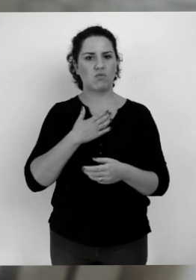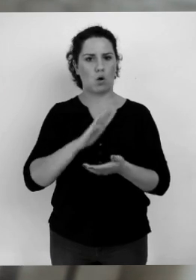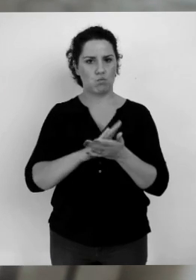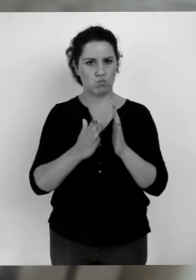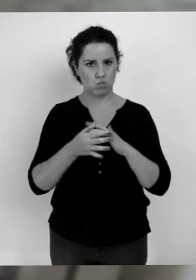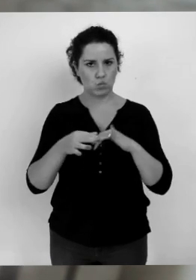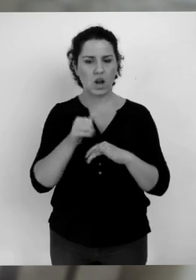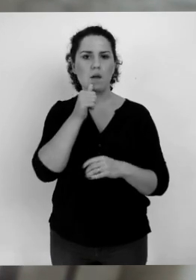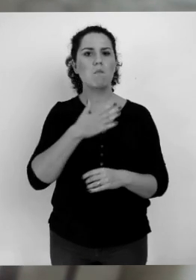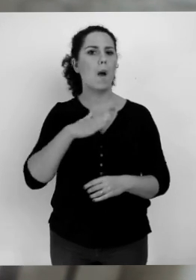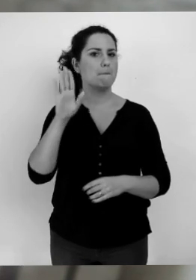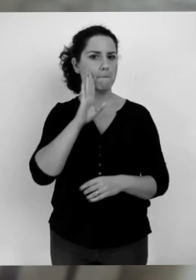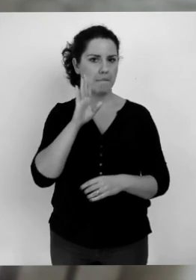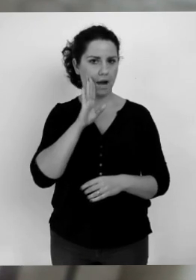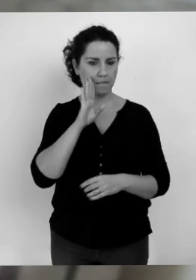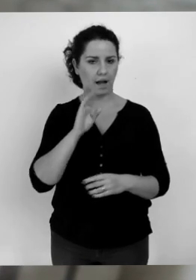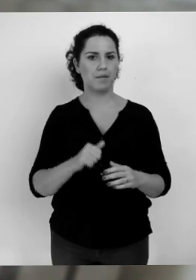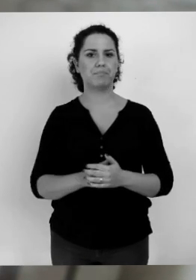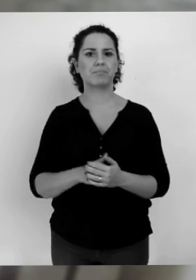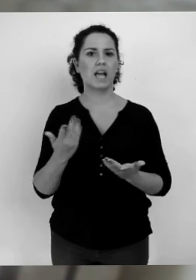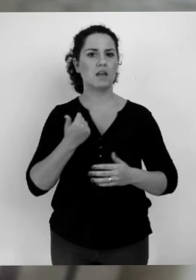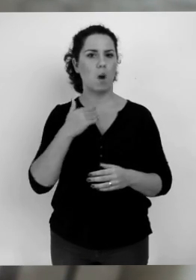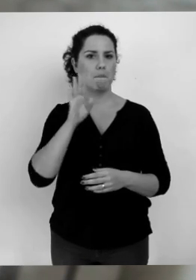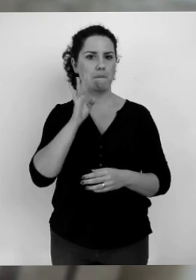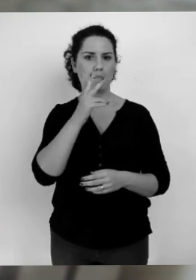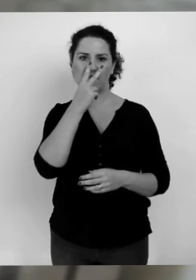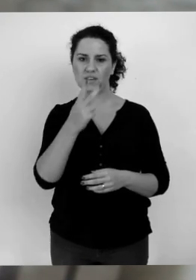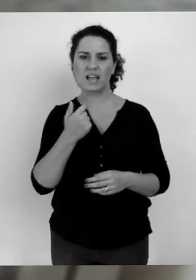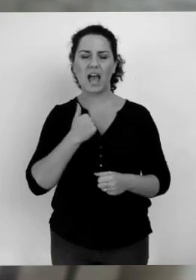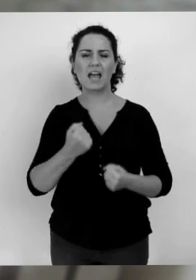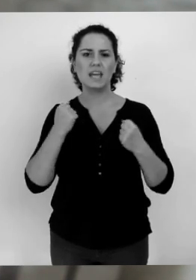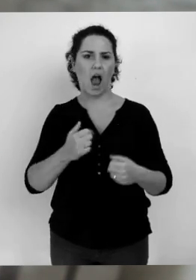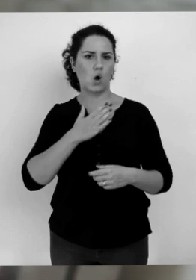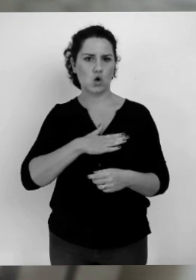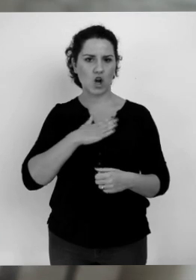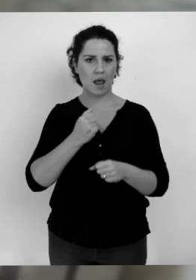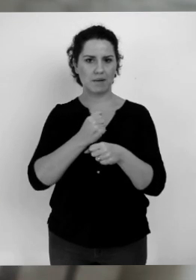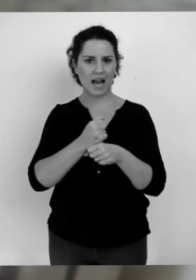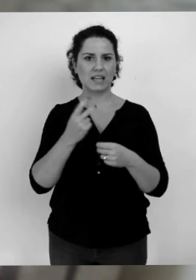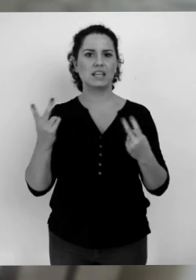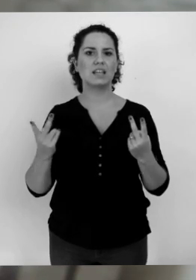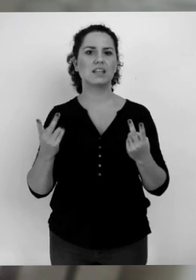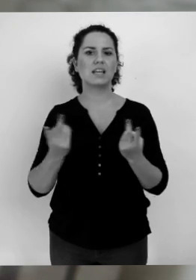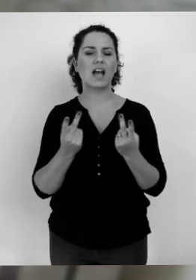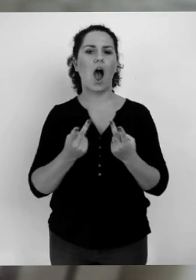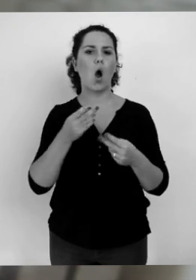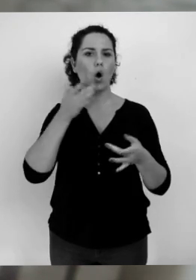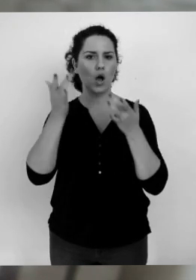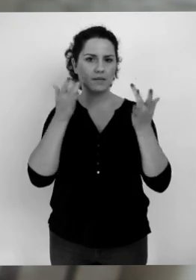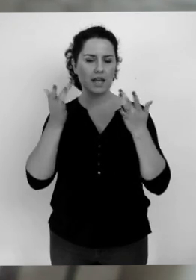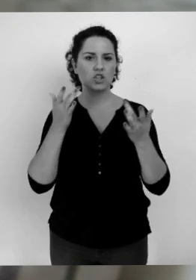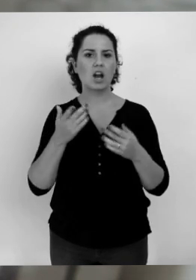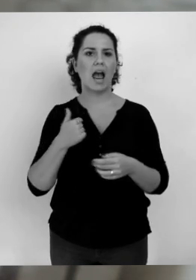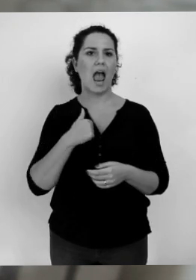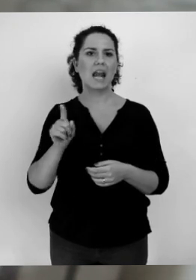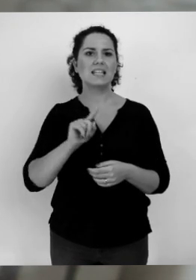od moje mame. Kad je moja mama pitala da ja jako želim raditi kako smetičarka,